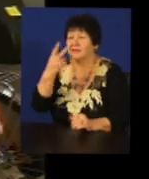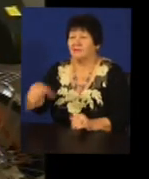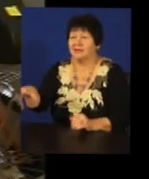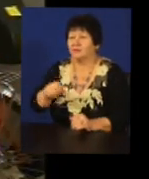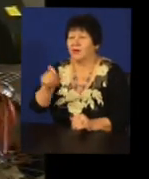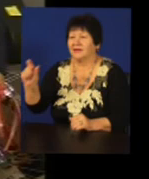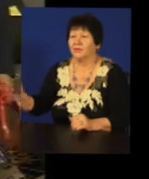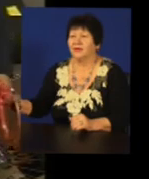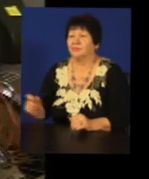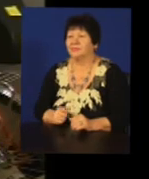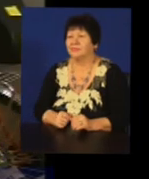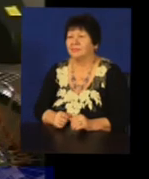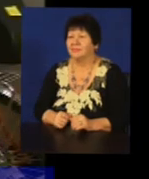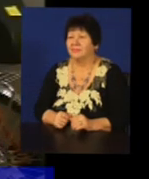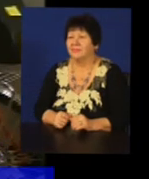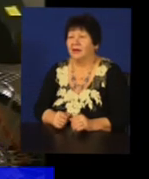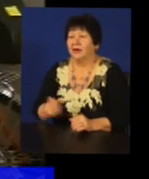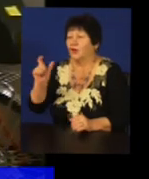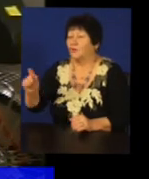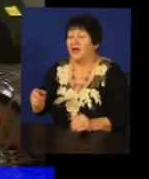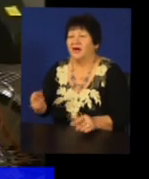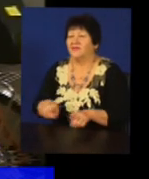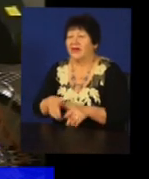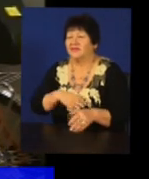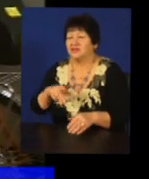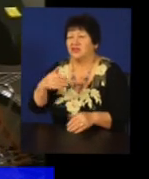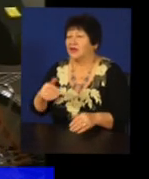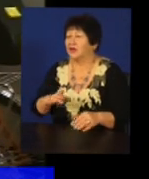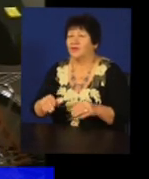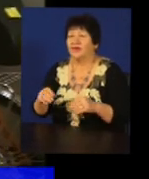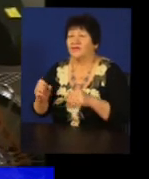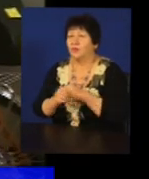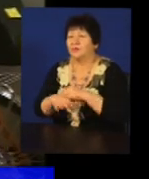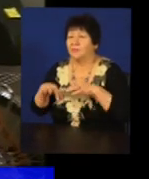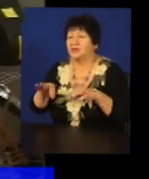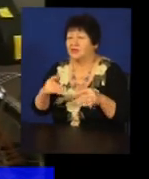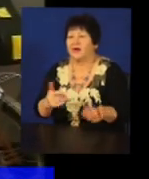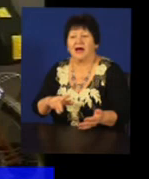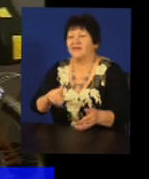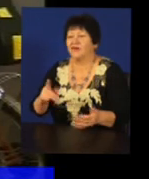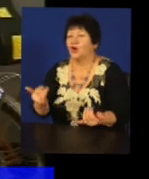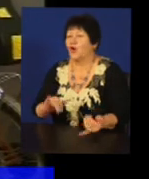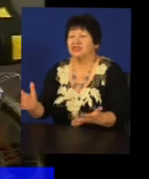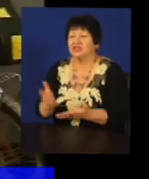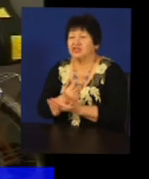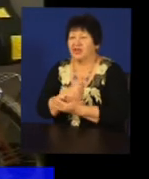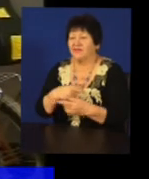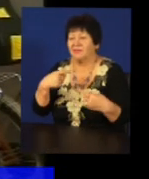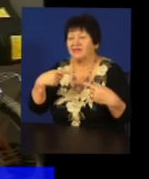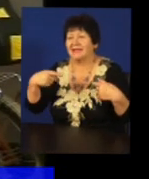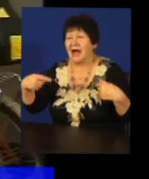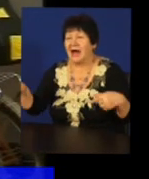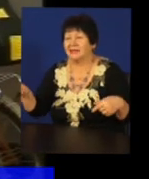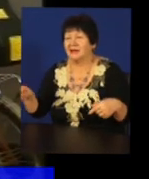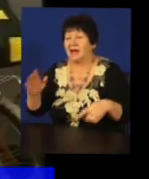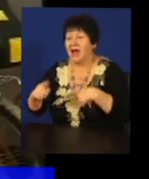lumea. Și lumea vreau să știe că nu e ultima mașină și dacă azi cineva nu o să câștige, mai sunt șanse și